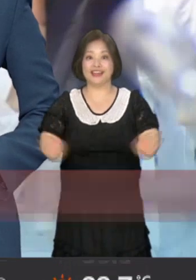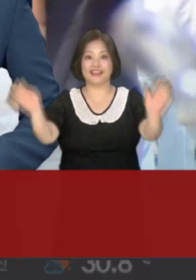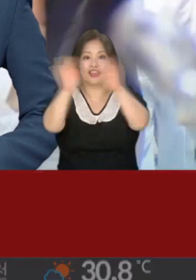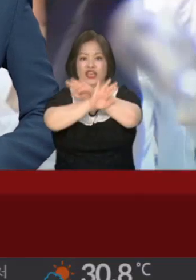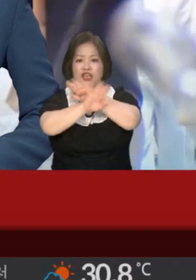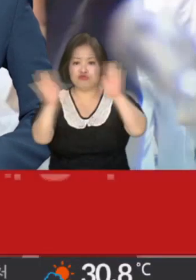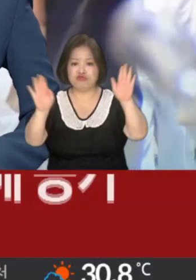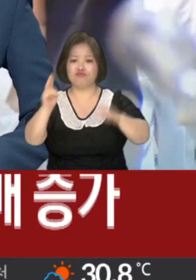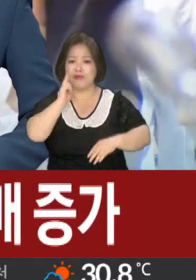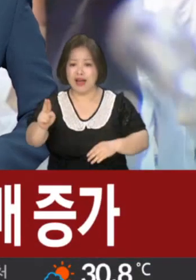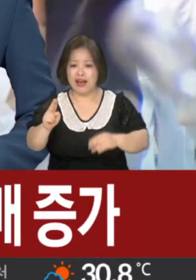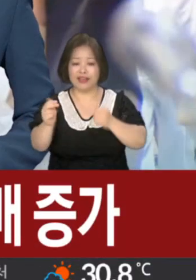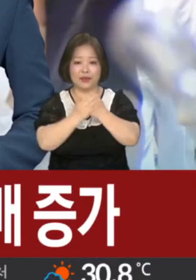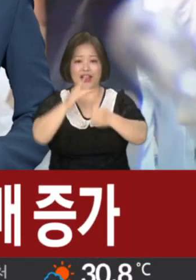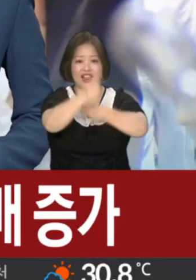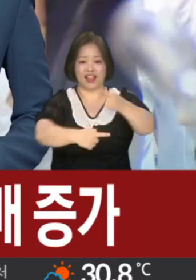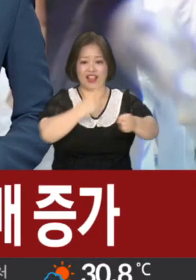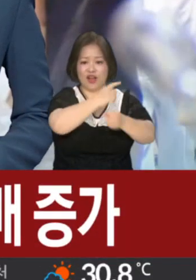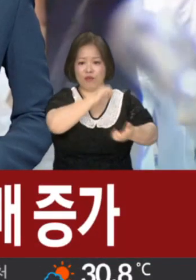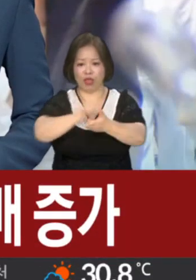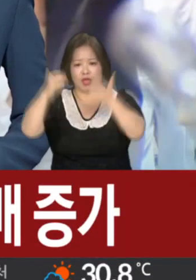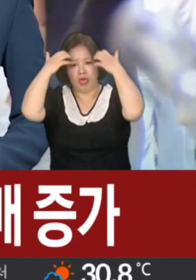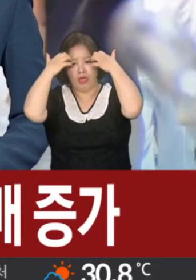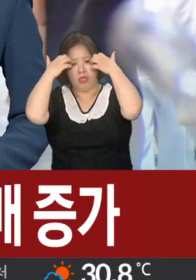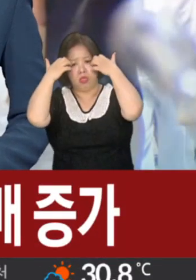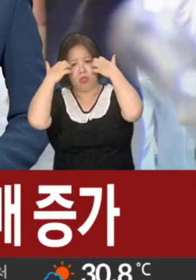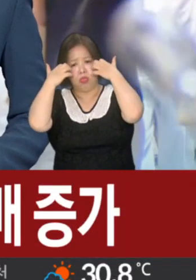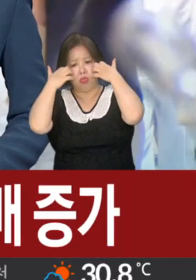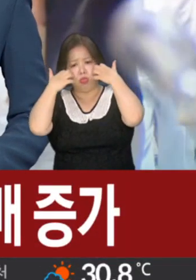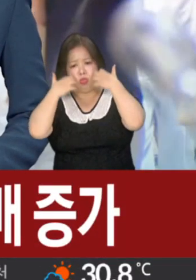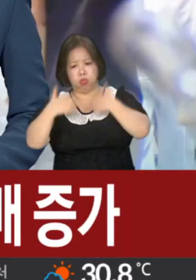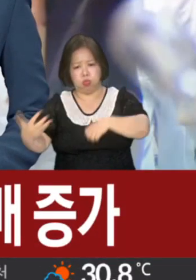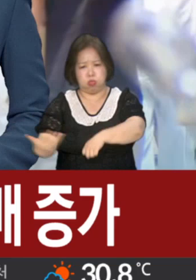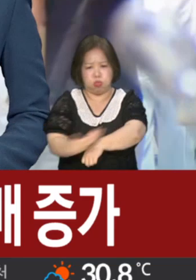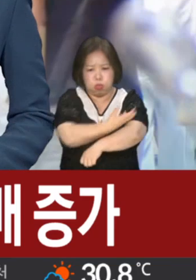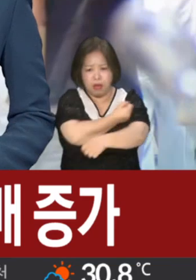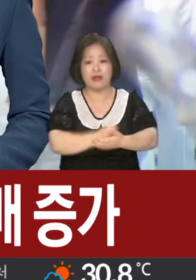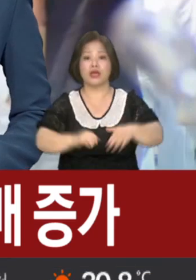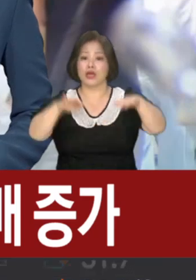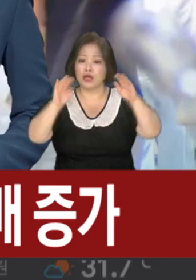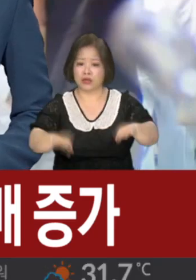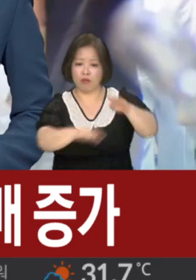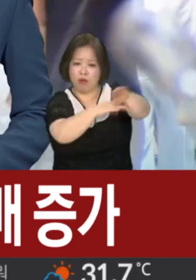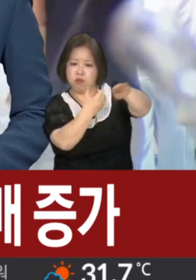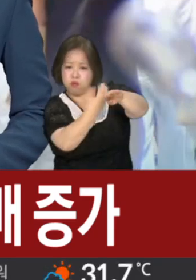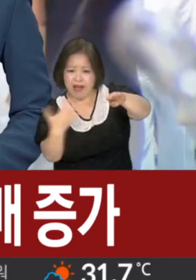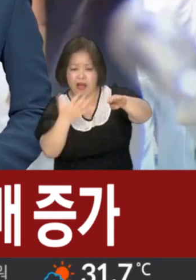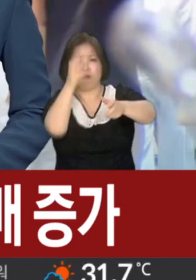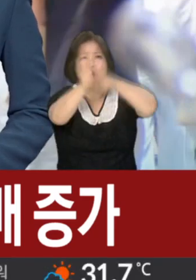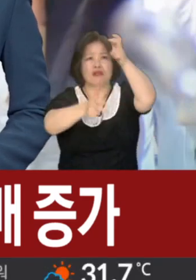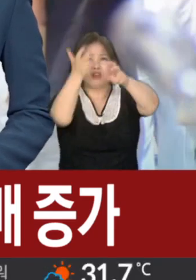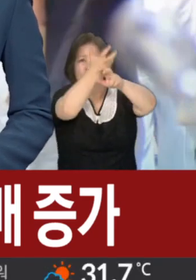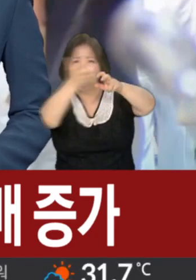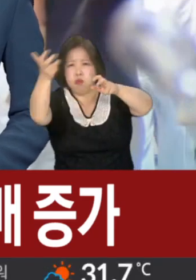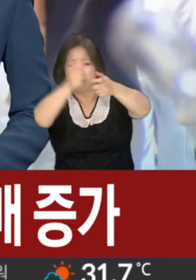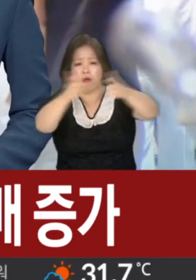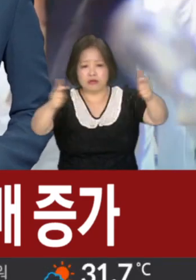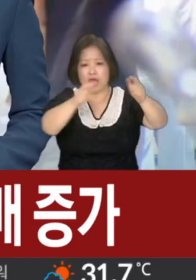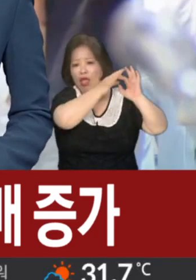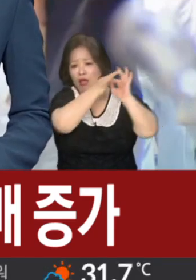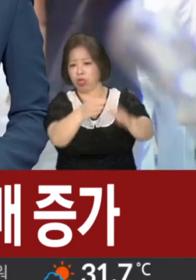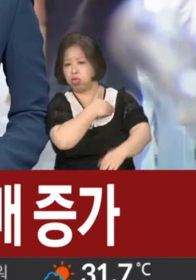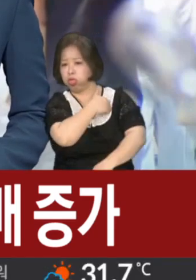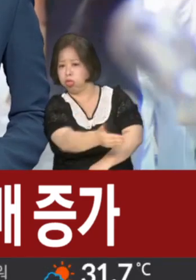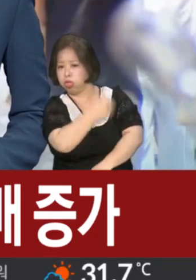네, 기후 변화의 영향으로 해마다 폭염이 심해지고 있습니다. 지금처럼 온실가스가 배출된다면 극한 폭염은 더 잦아질 것이란